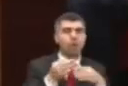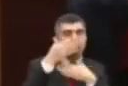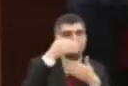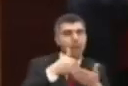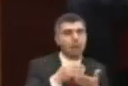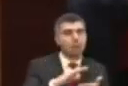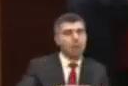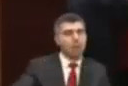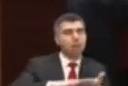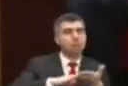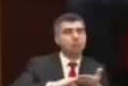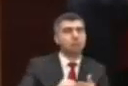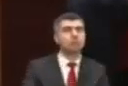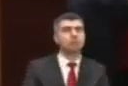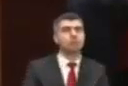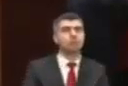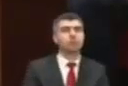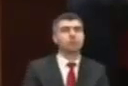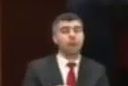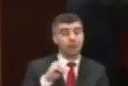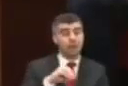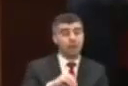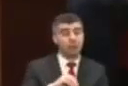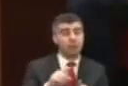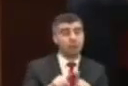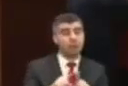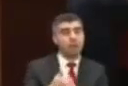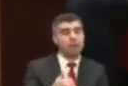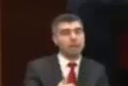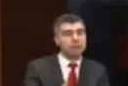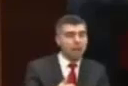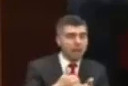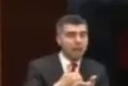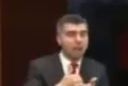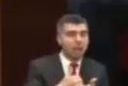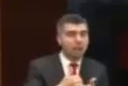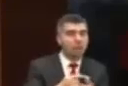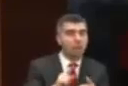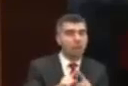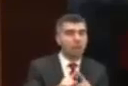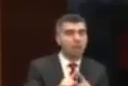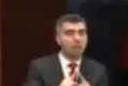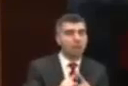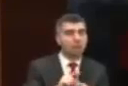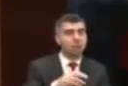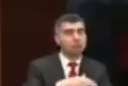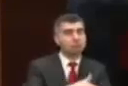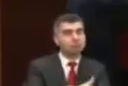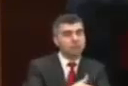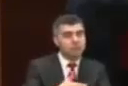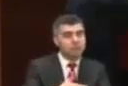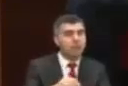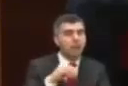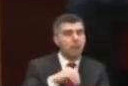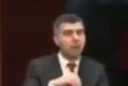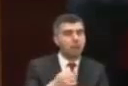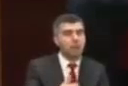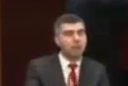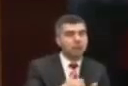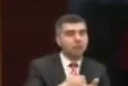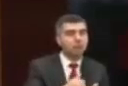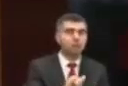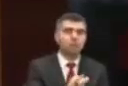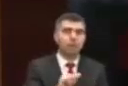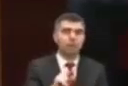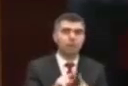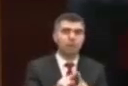غير ماشي نقولوا نرجعوا للور ديال الدعم، نهز الفلوس للفقراء وندعم به ثاني ليسونس لمول 4x4 وهذاك غادي يكون